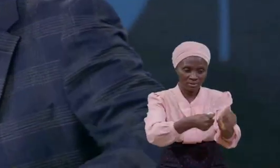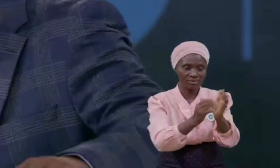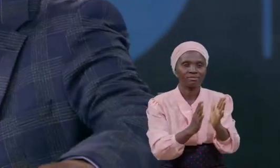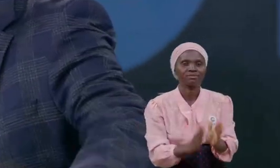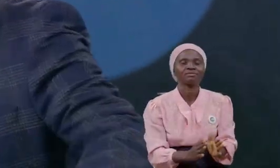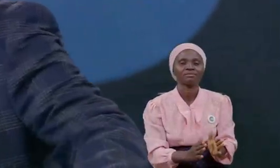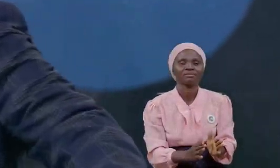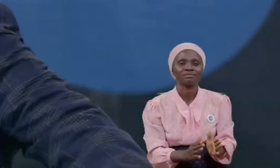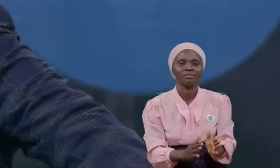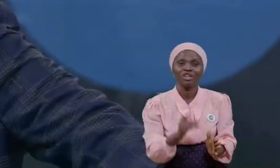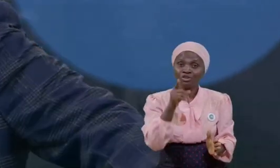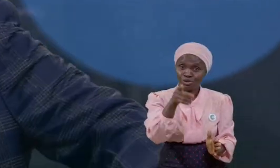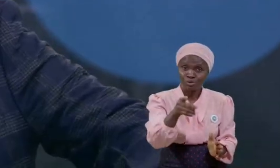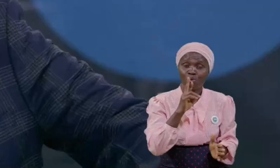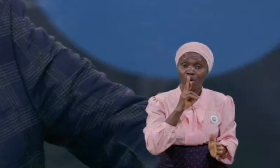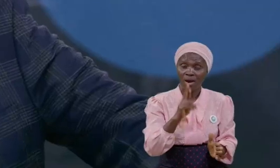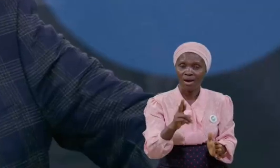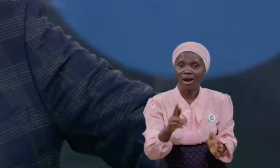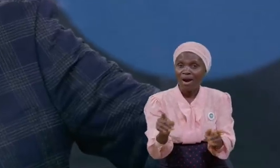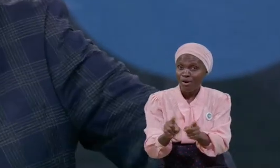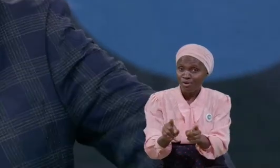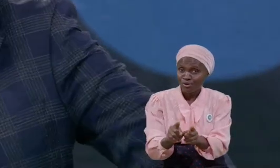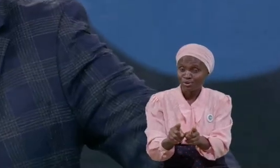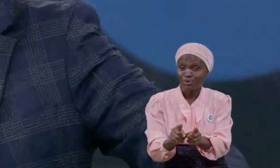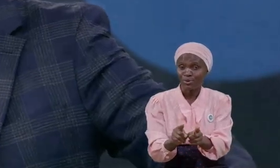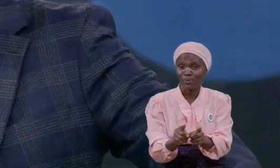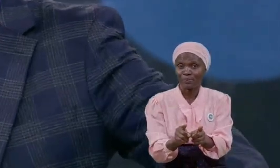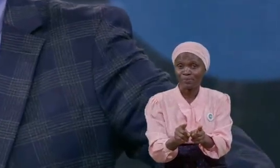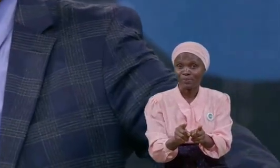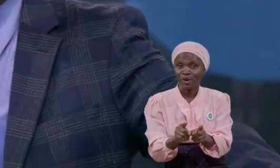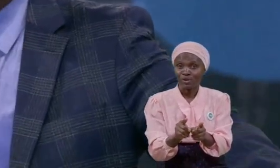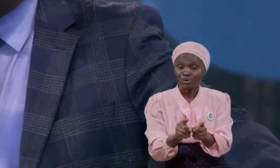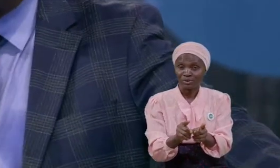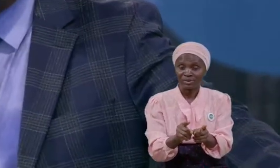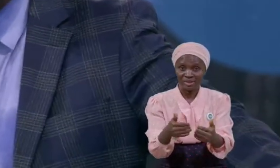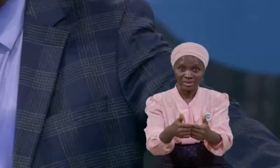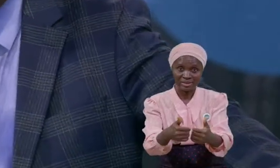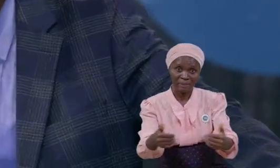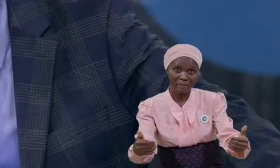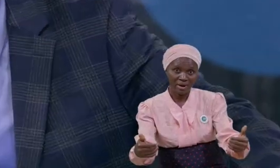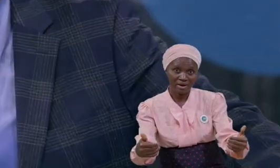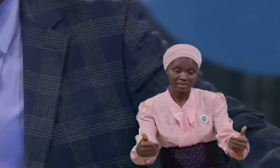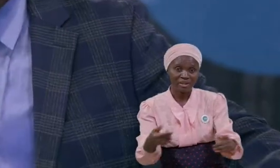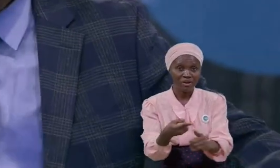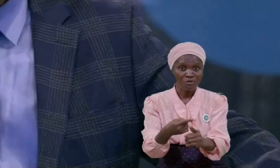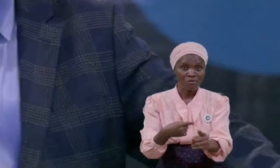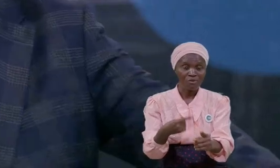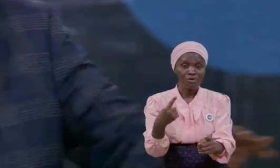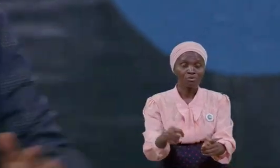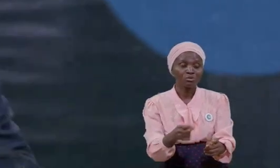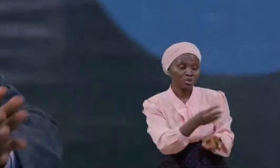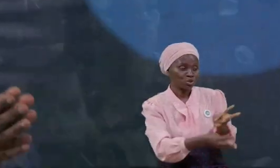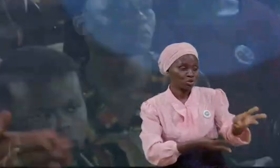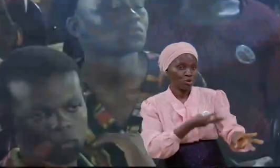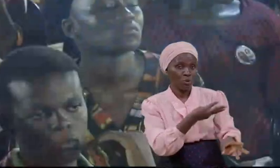Tu es également. Tu t'es maintenant séparé du monde, de la sensualité.